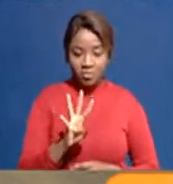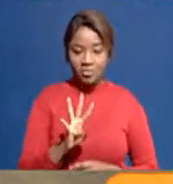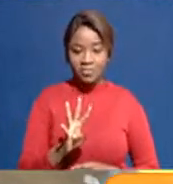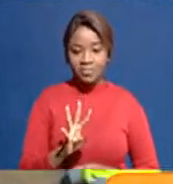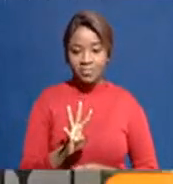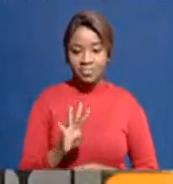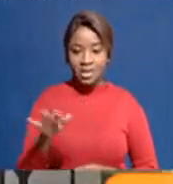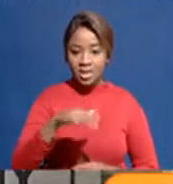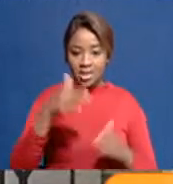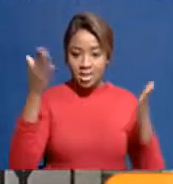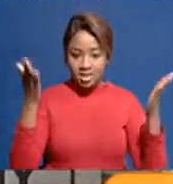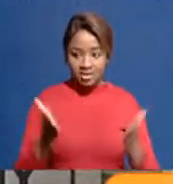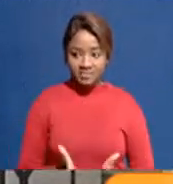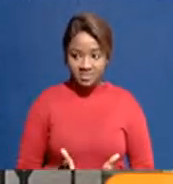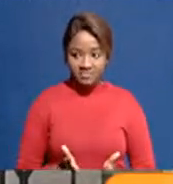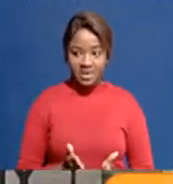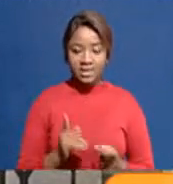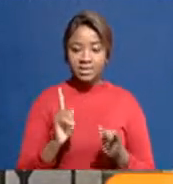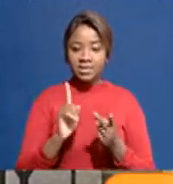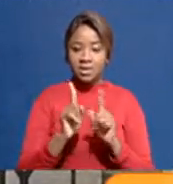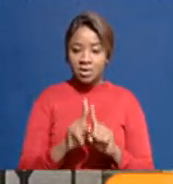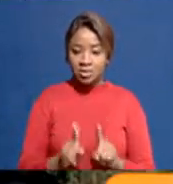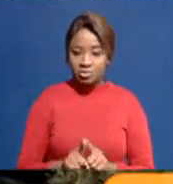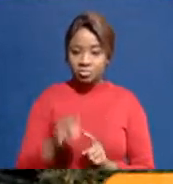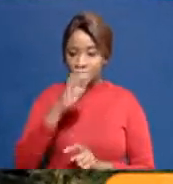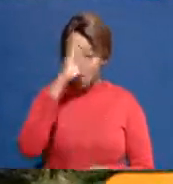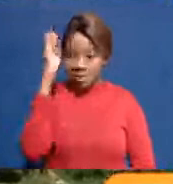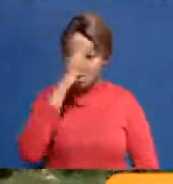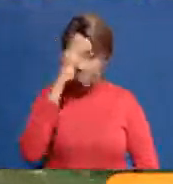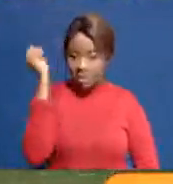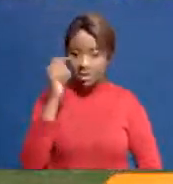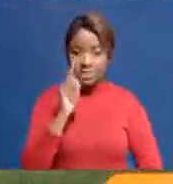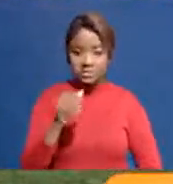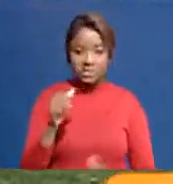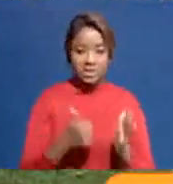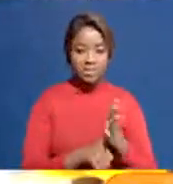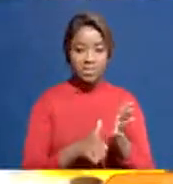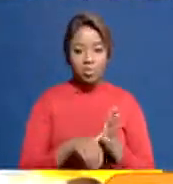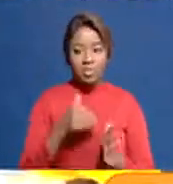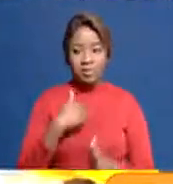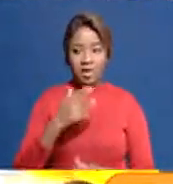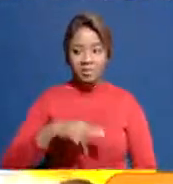Rift Valley, Elgeyo Marakwet ndio inayoongoza na uraibu wa pombe haramu.